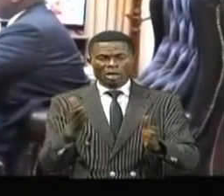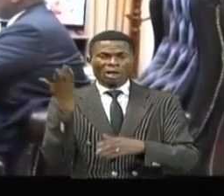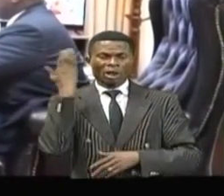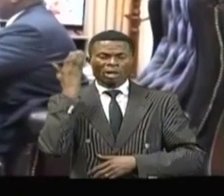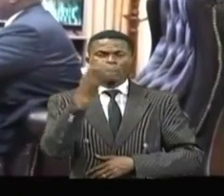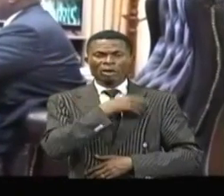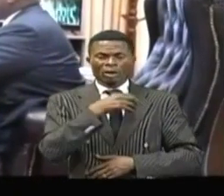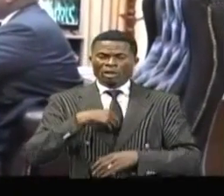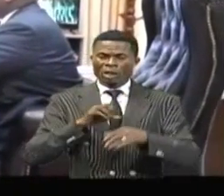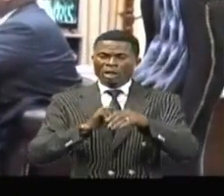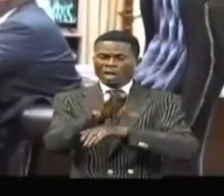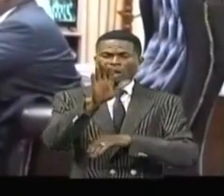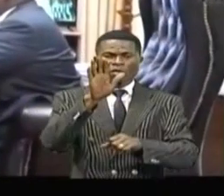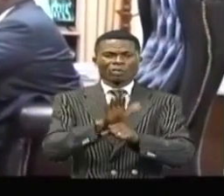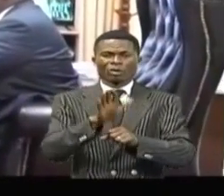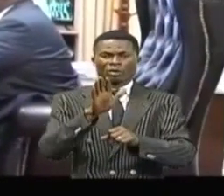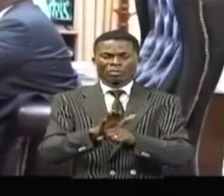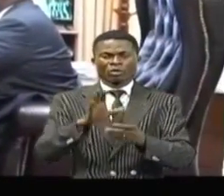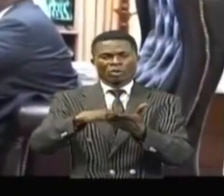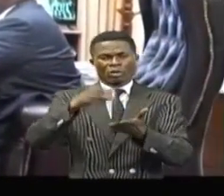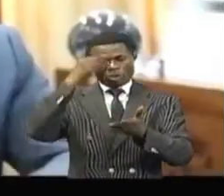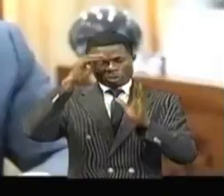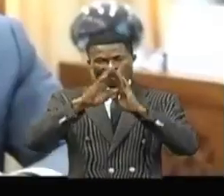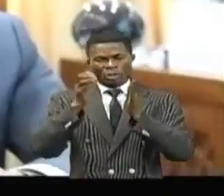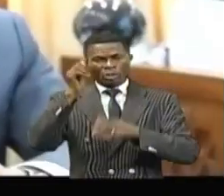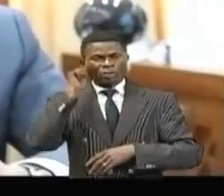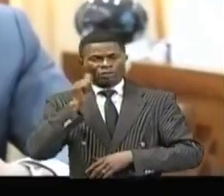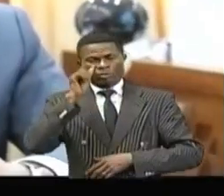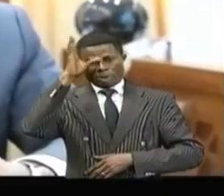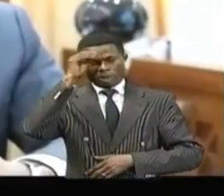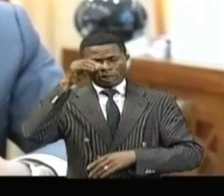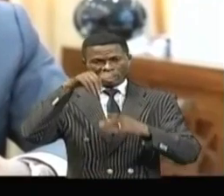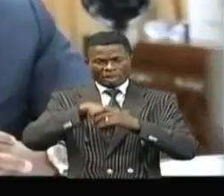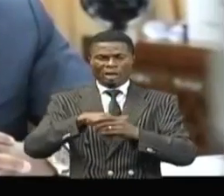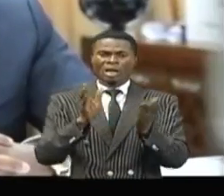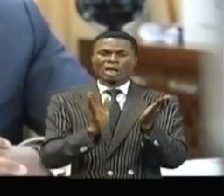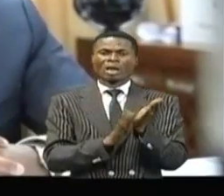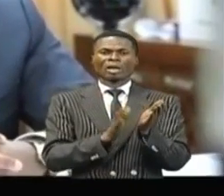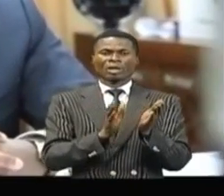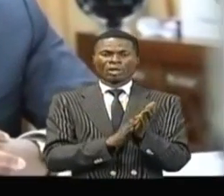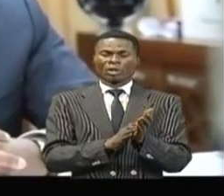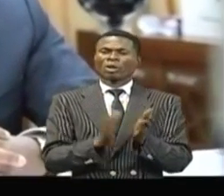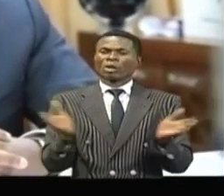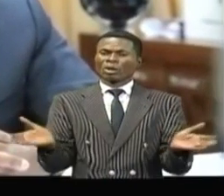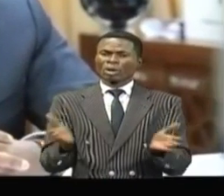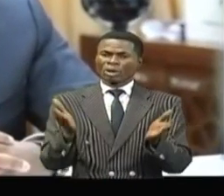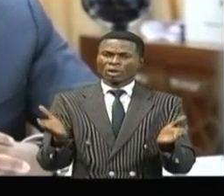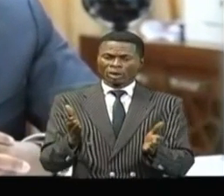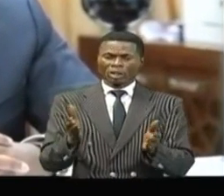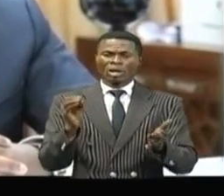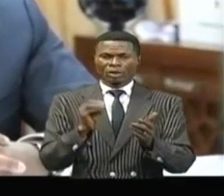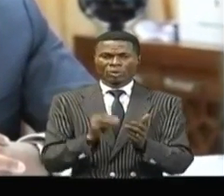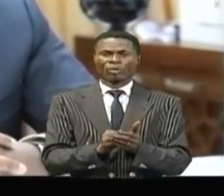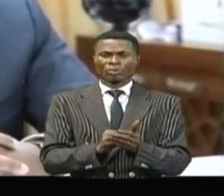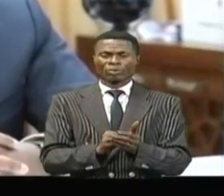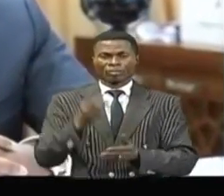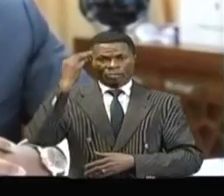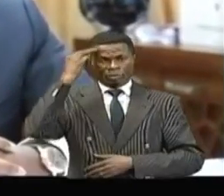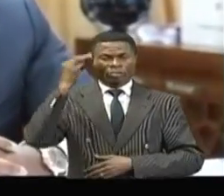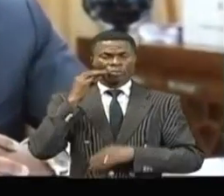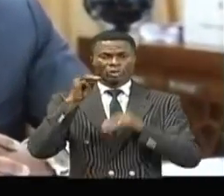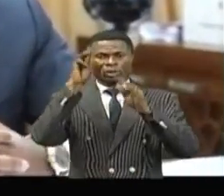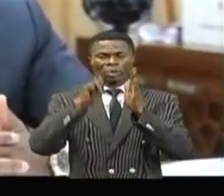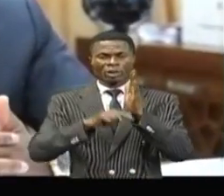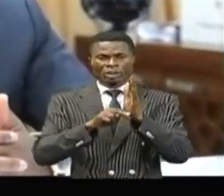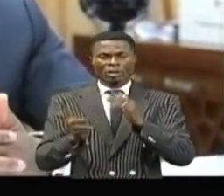à envoyer massivement tous les enfants, filles et garçons, à l'école. Il a exhorté à cet effet le ministre de